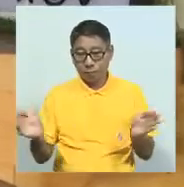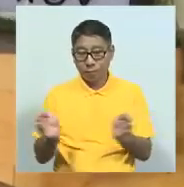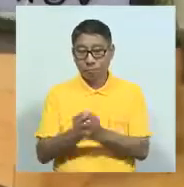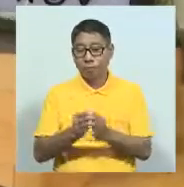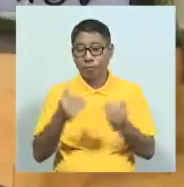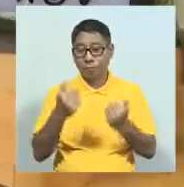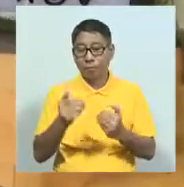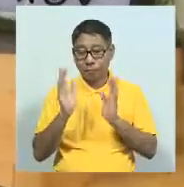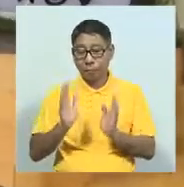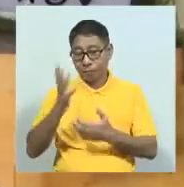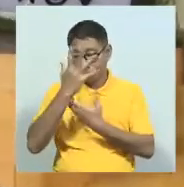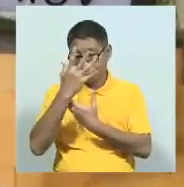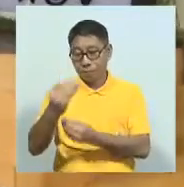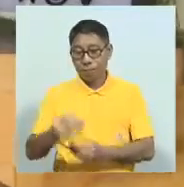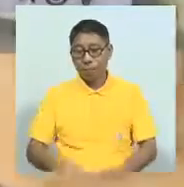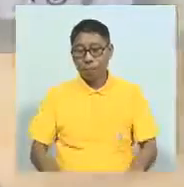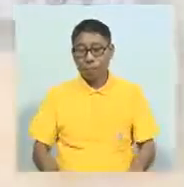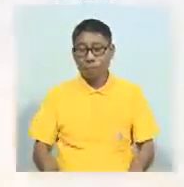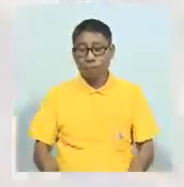แบบว่าสนใจอะไรเงี้ยค่ะ